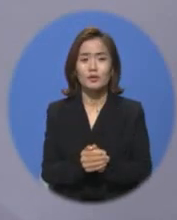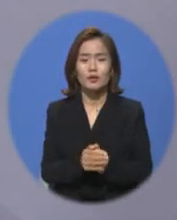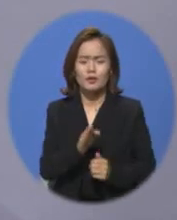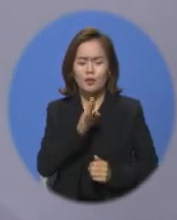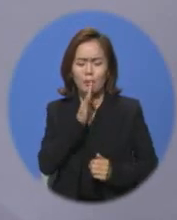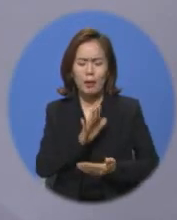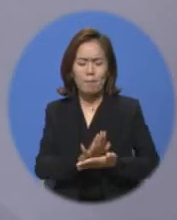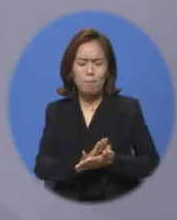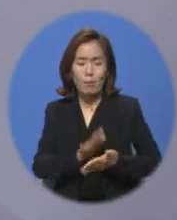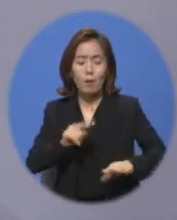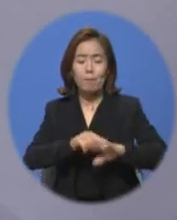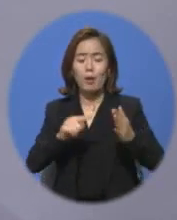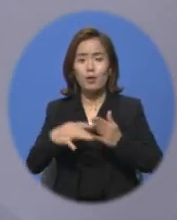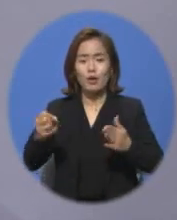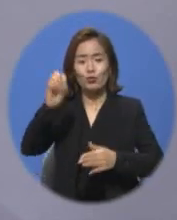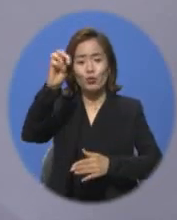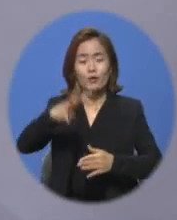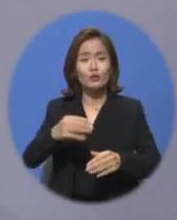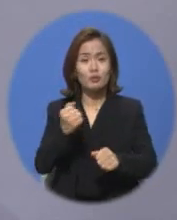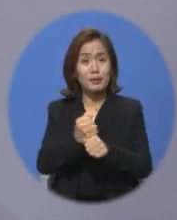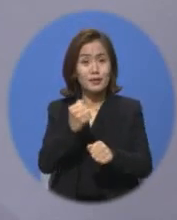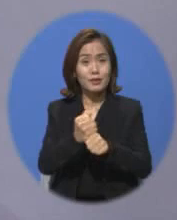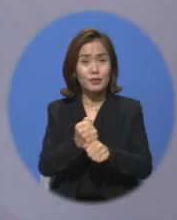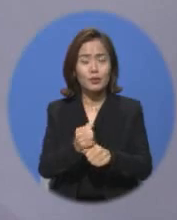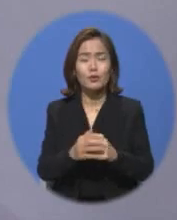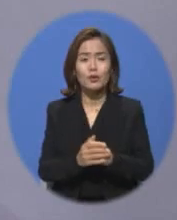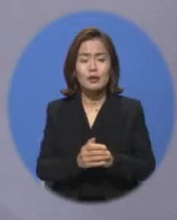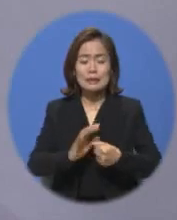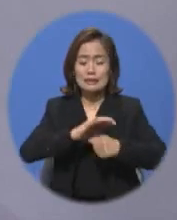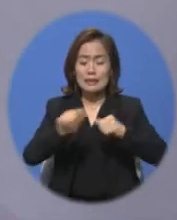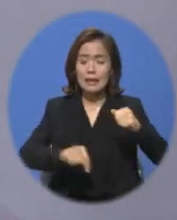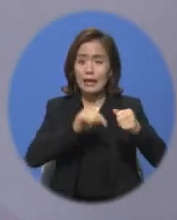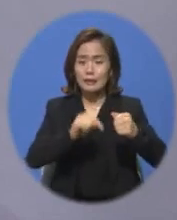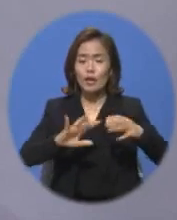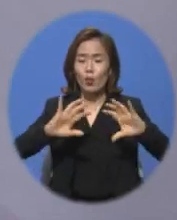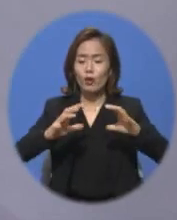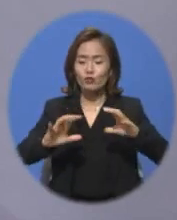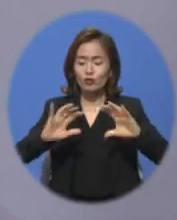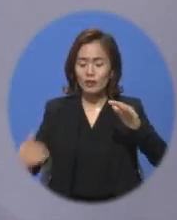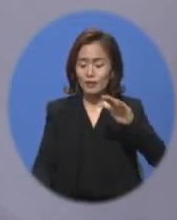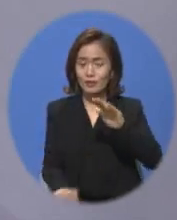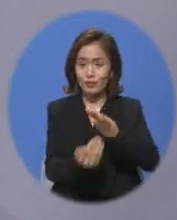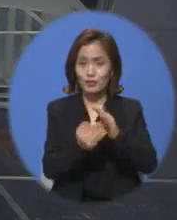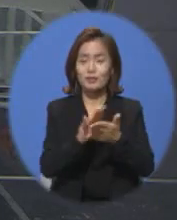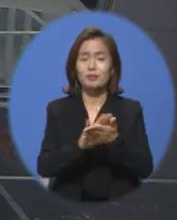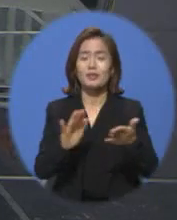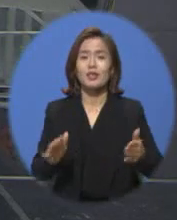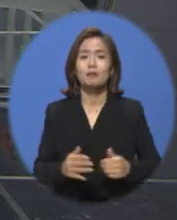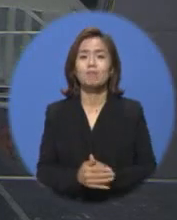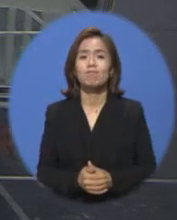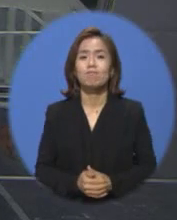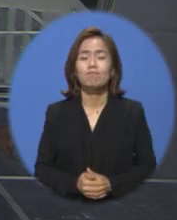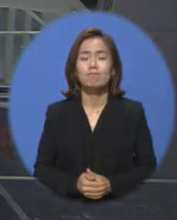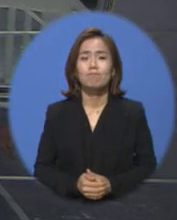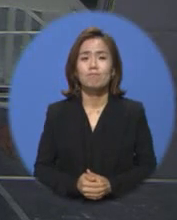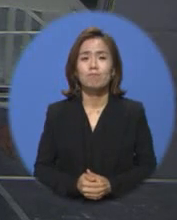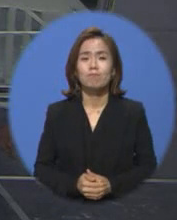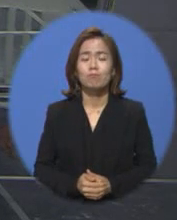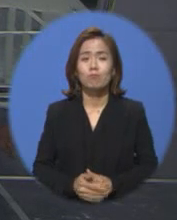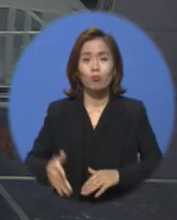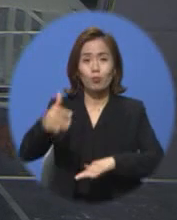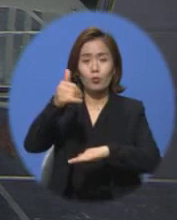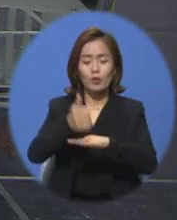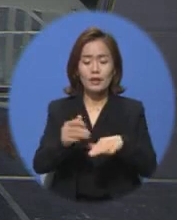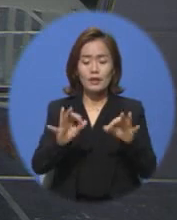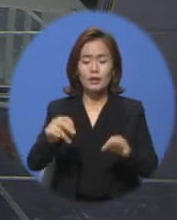자기희생정신으로광주를빛나게하고 세계적인광주를건설하겠습니다.감사합니다. 예.감사합니다.마지막